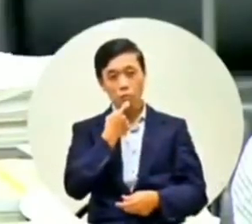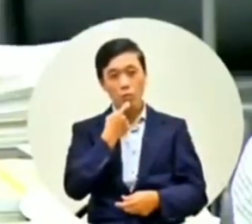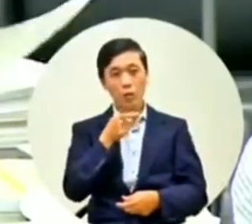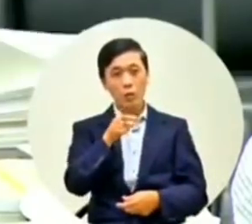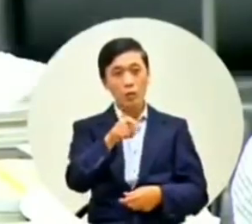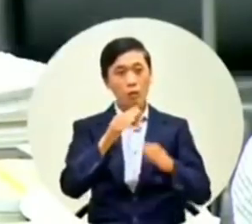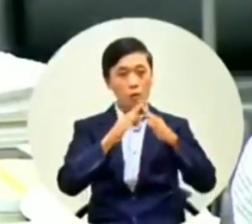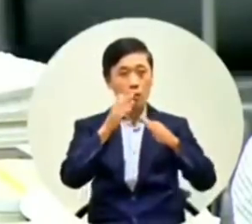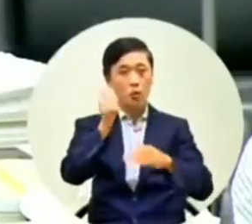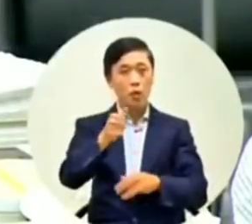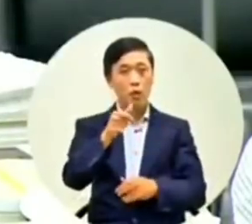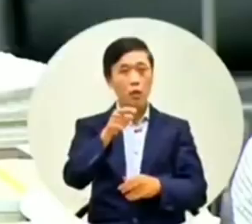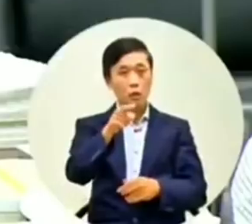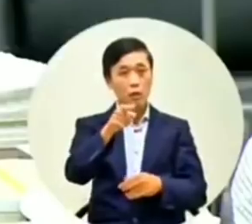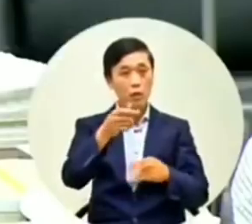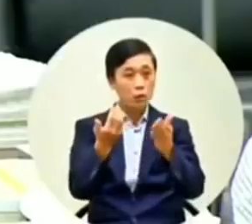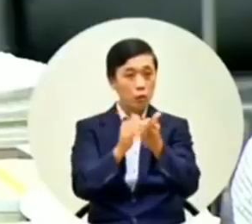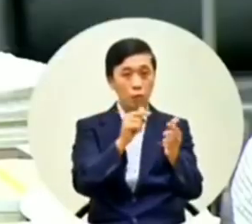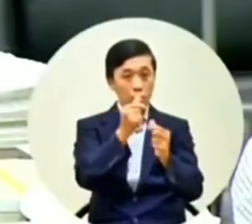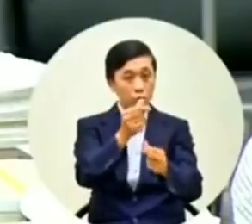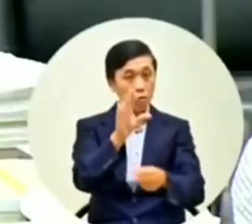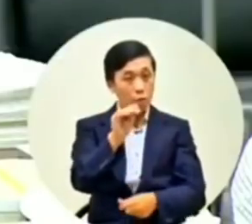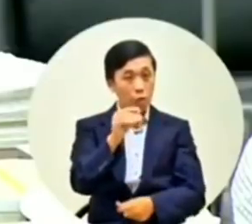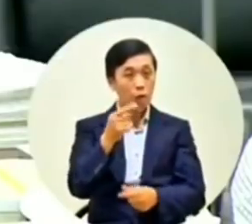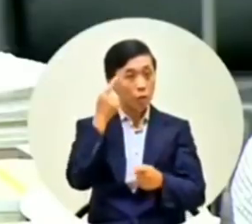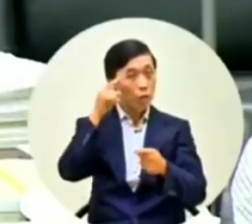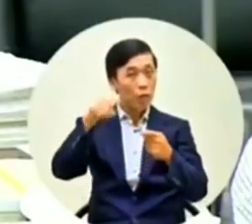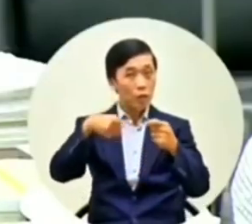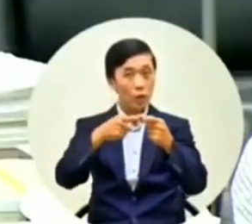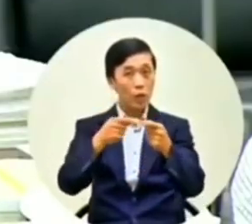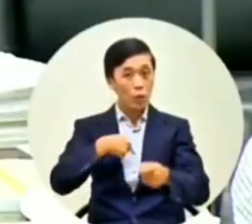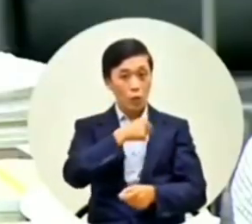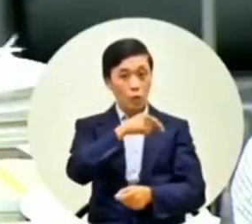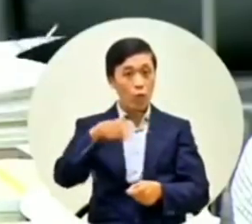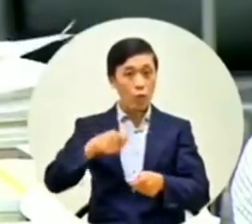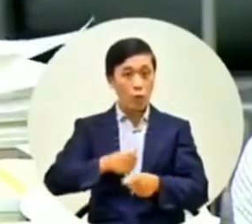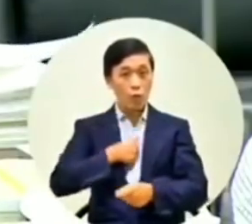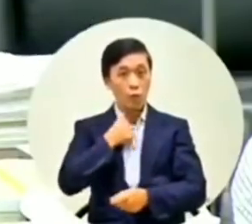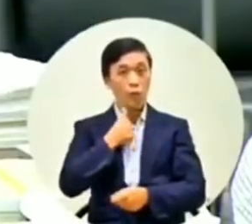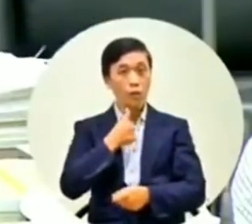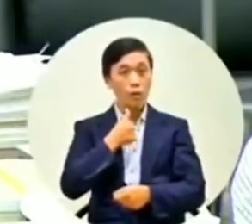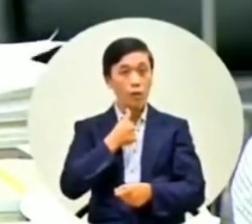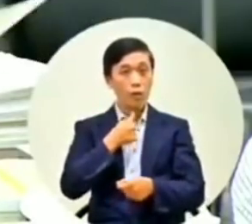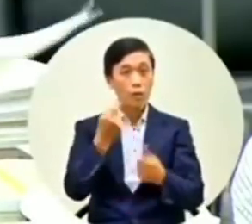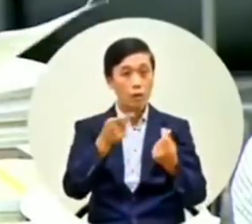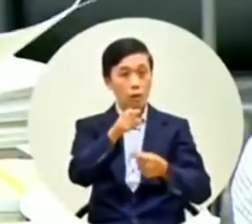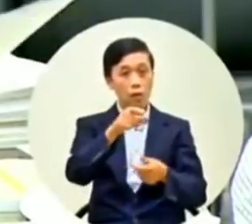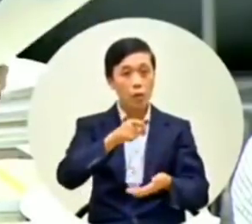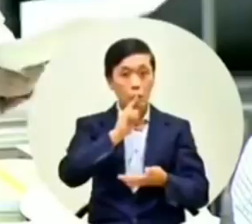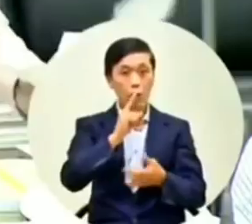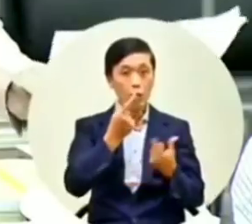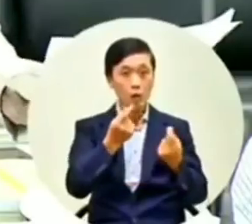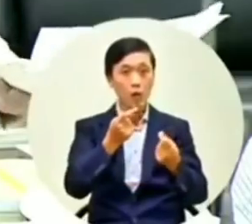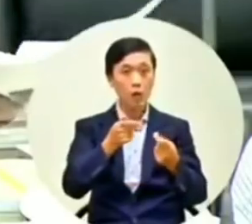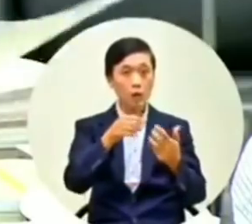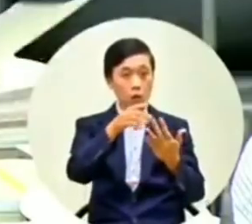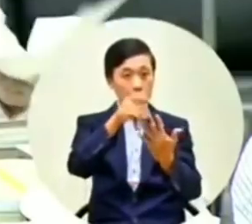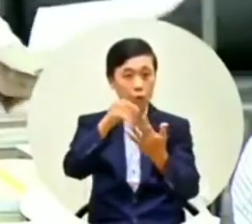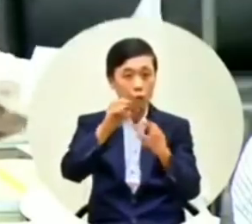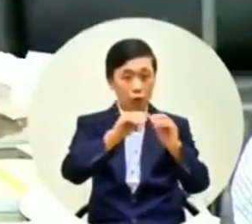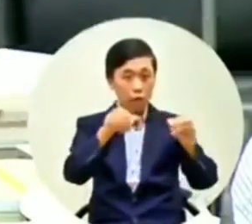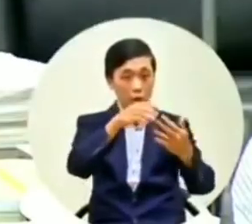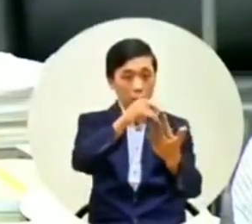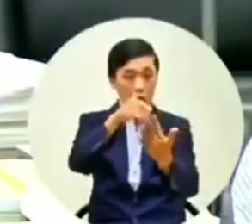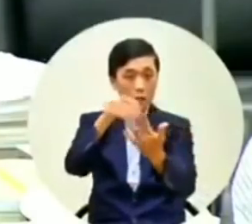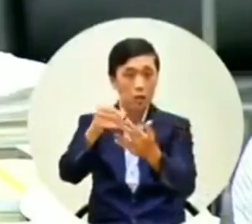启定啊，到底是准备好了没？明年我们真的可以去 就像你讲的，选地招商不